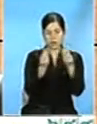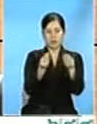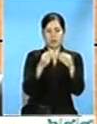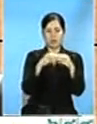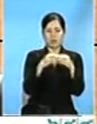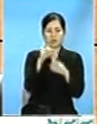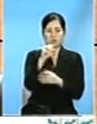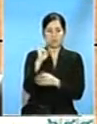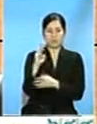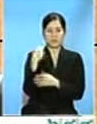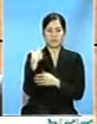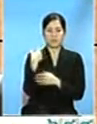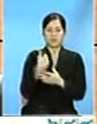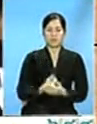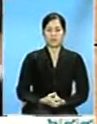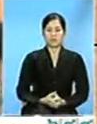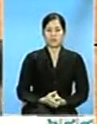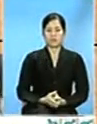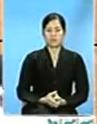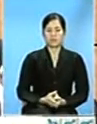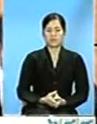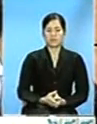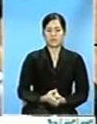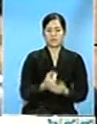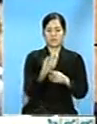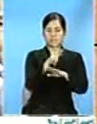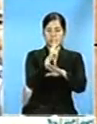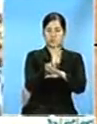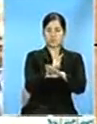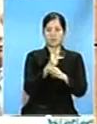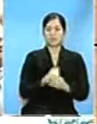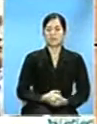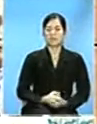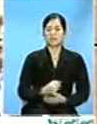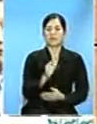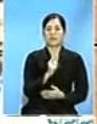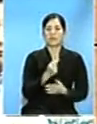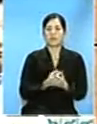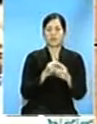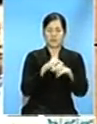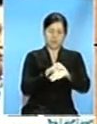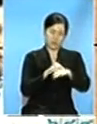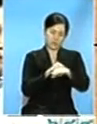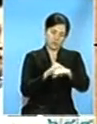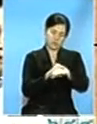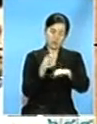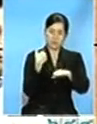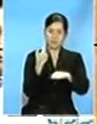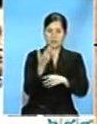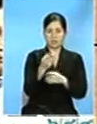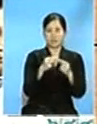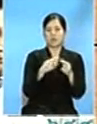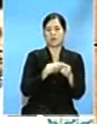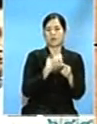ขอบคุณฮะก็ท่านประเสริฐครับก็ใช้เวลาพอสมควรฮะถ้ากระชับ